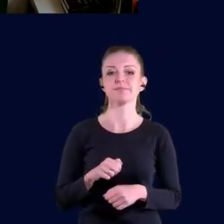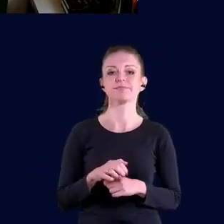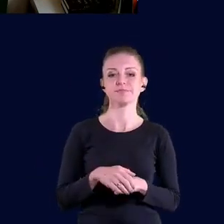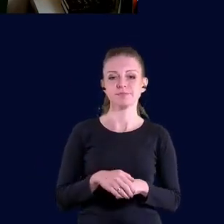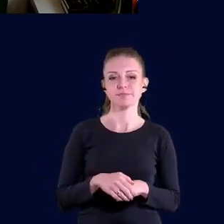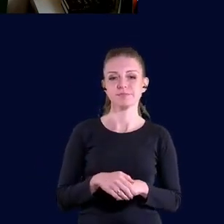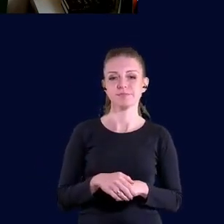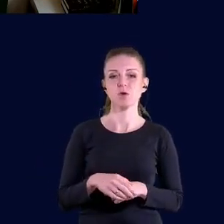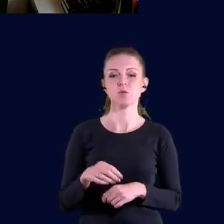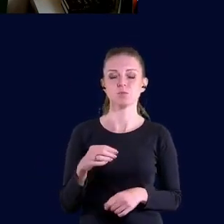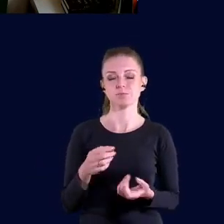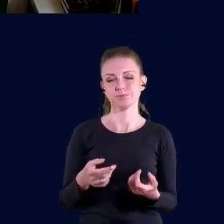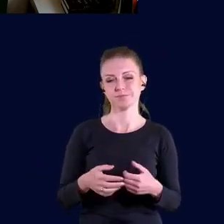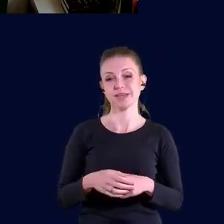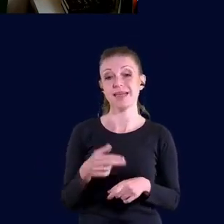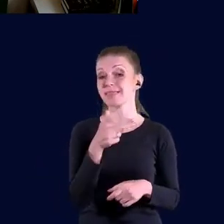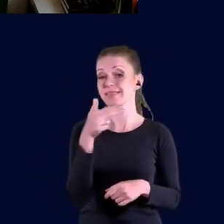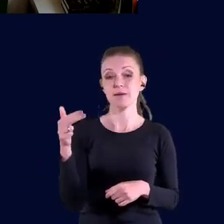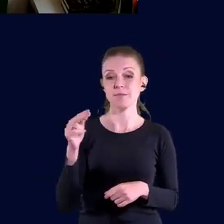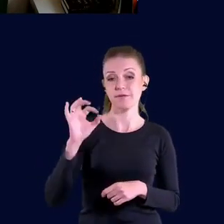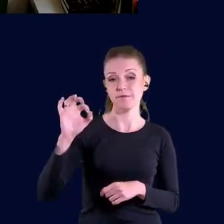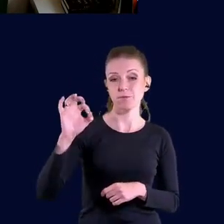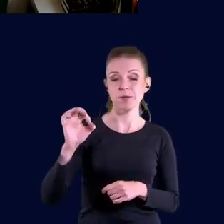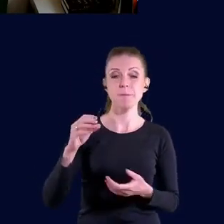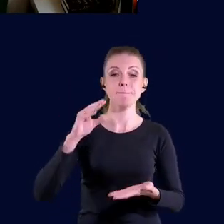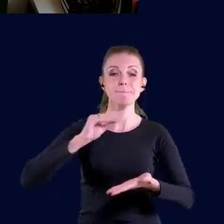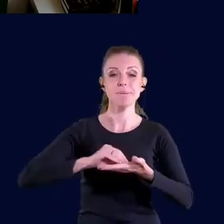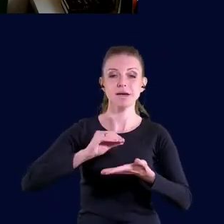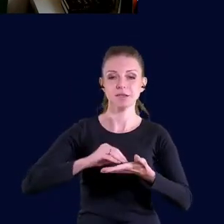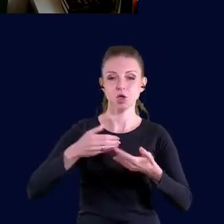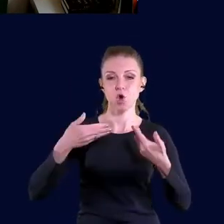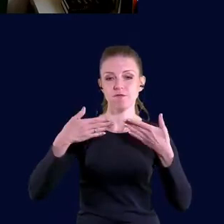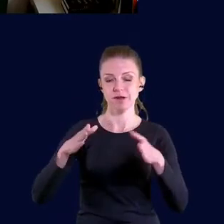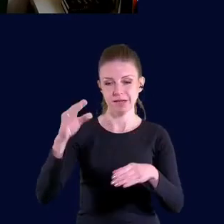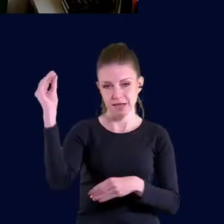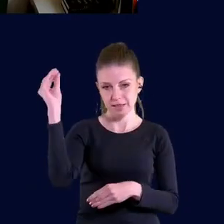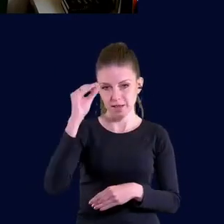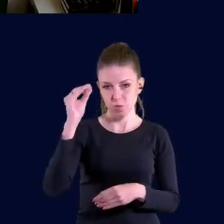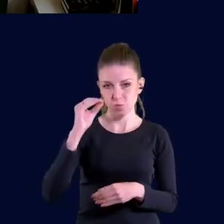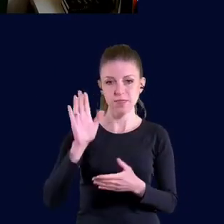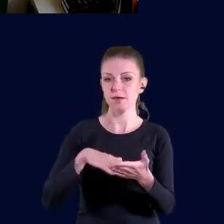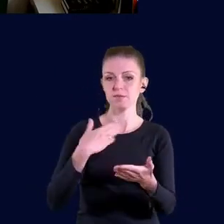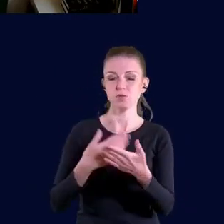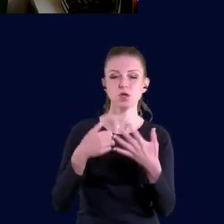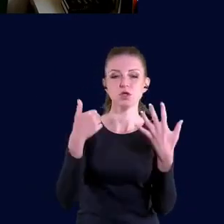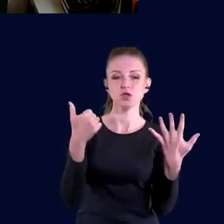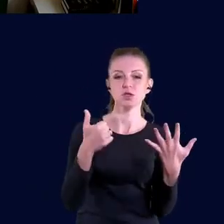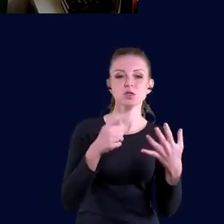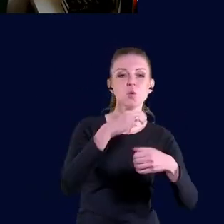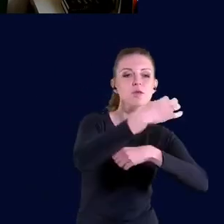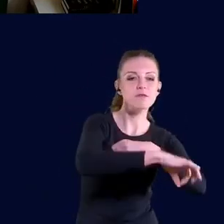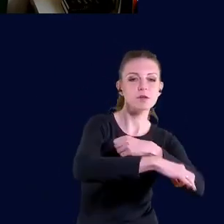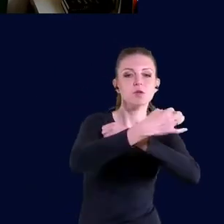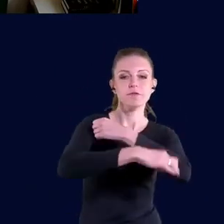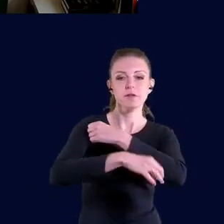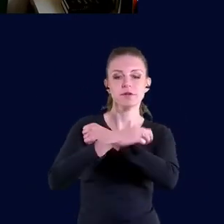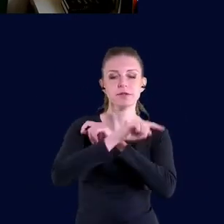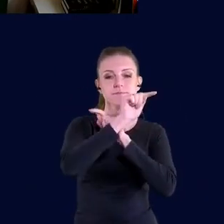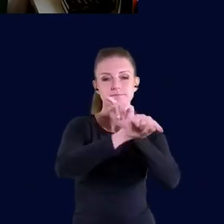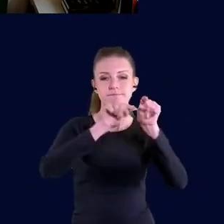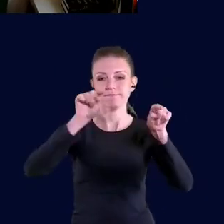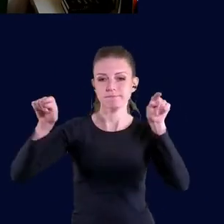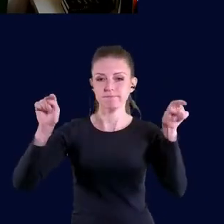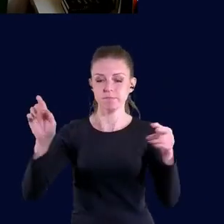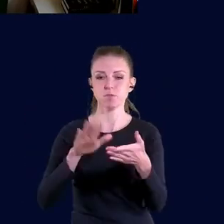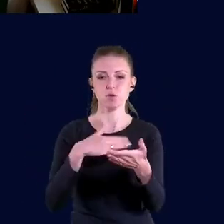Warszawskiego temat wystąpienia to praktyki otwartej nauki i na przykładzie sześciu europejskich univ wkrętów świetle